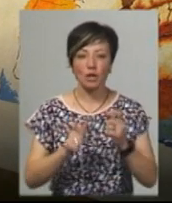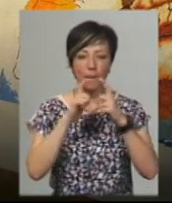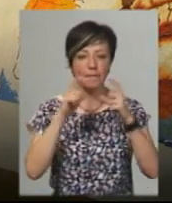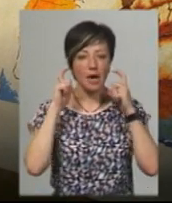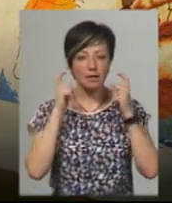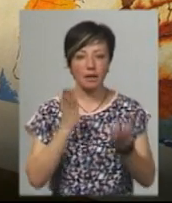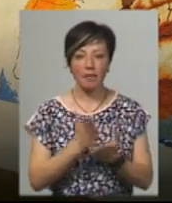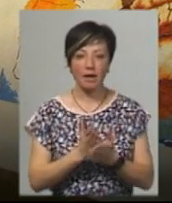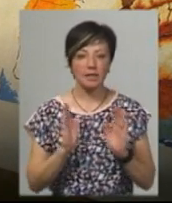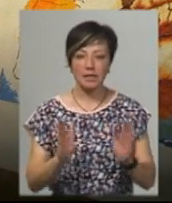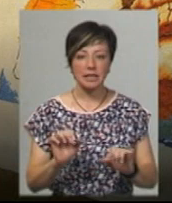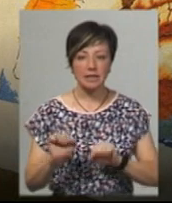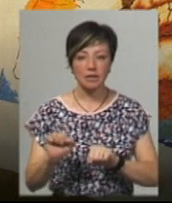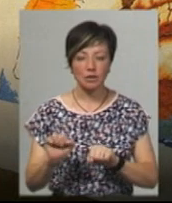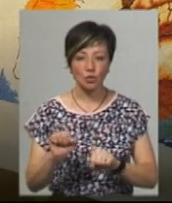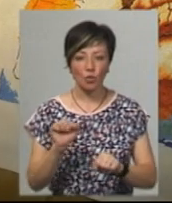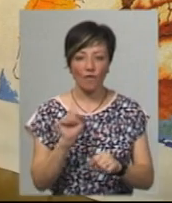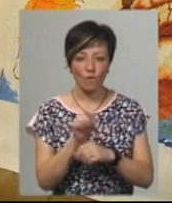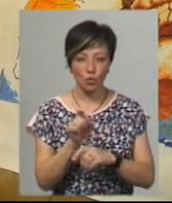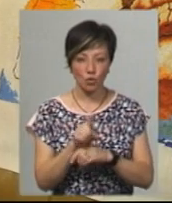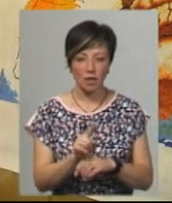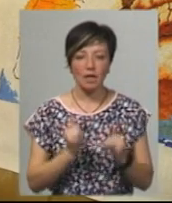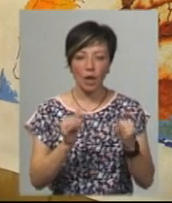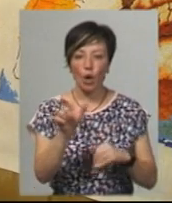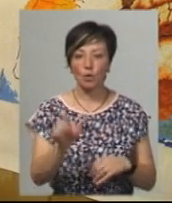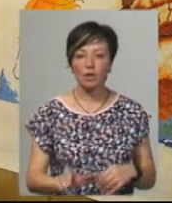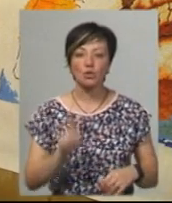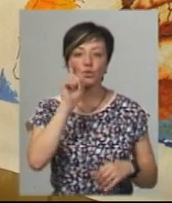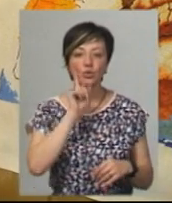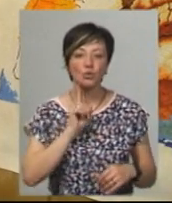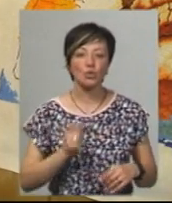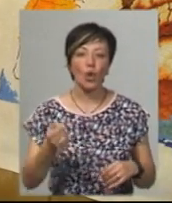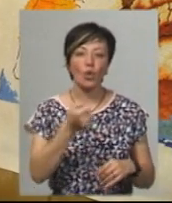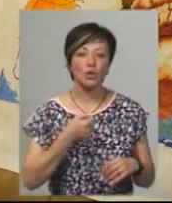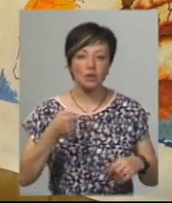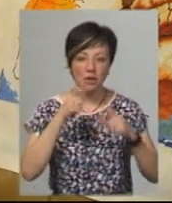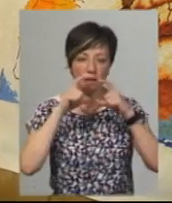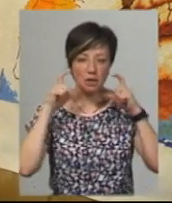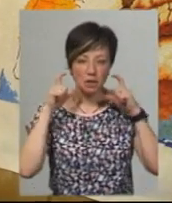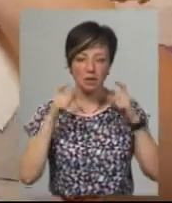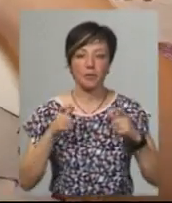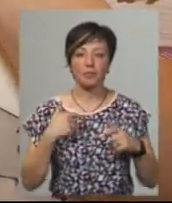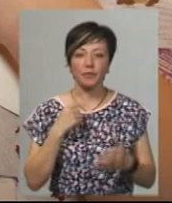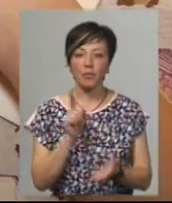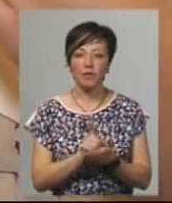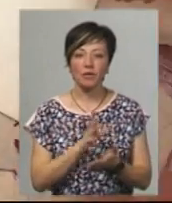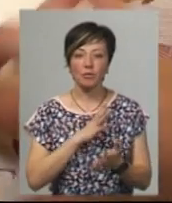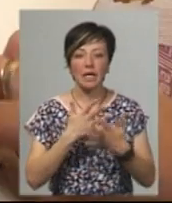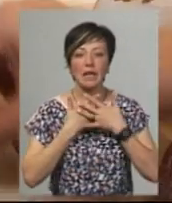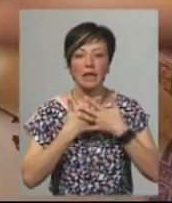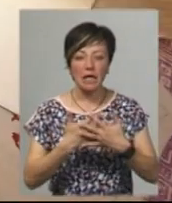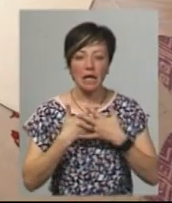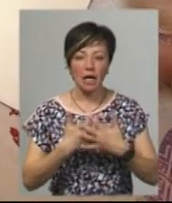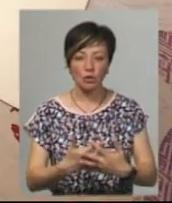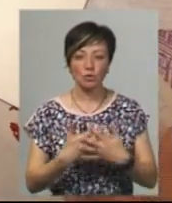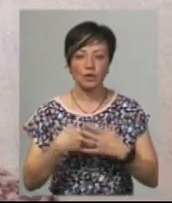мала не тільки захисну функцію, але щоб для людини і було зручно в ній ходити. Тому це повинна бути дихаюча